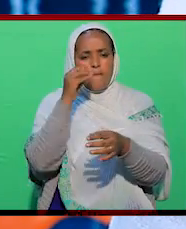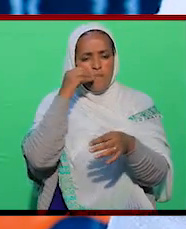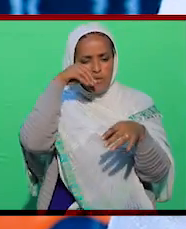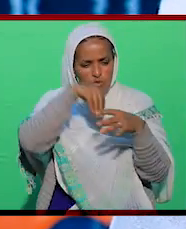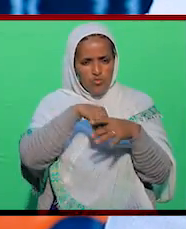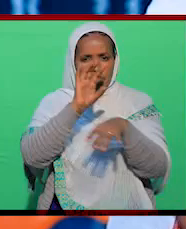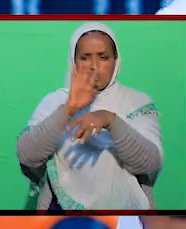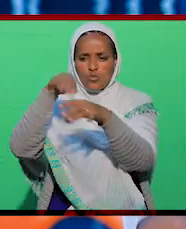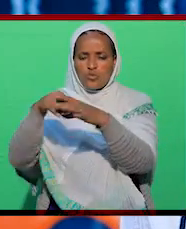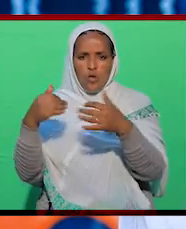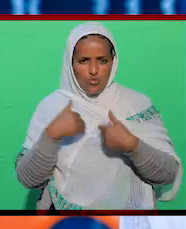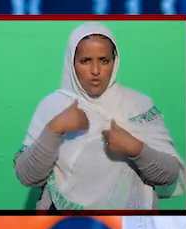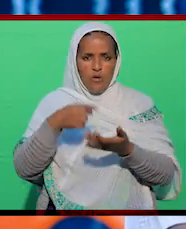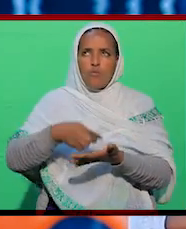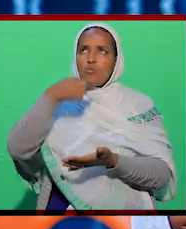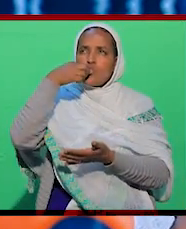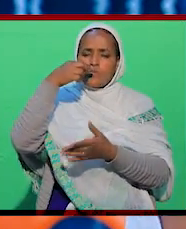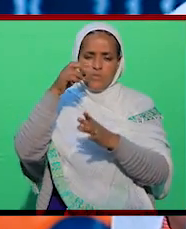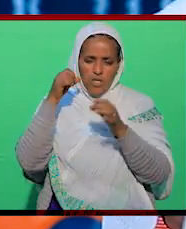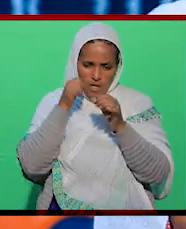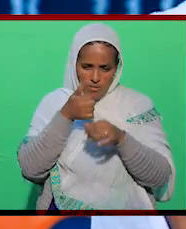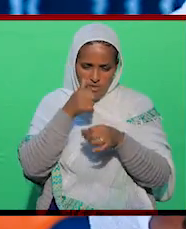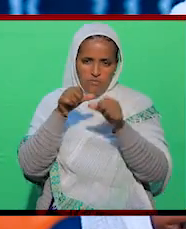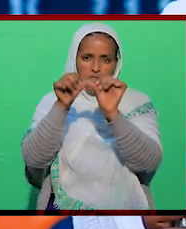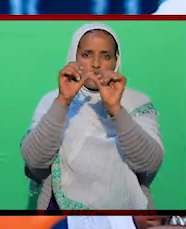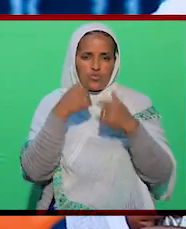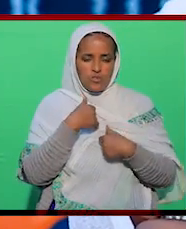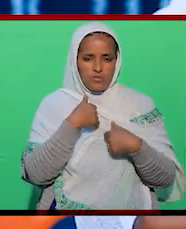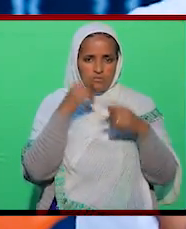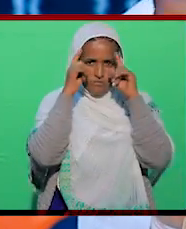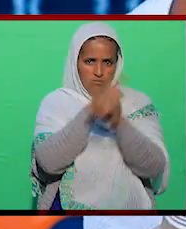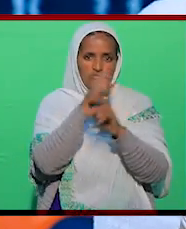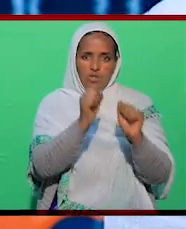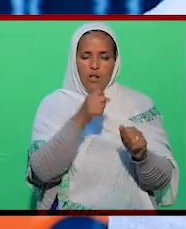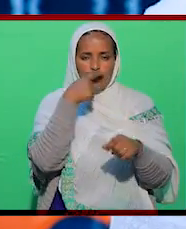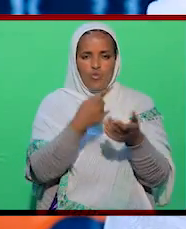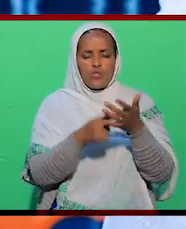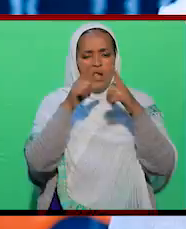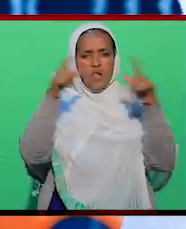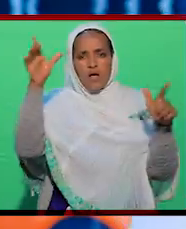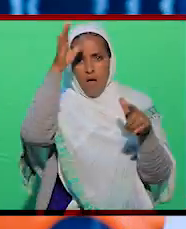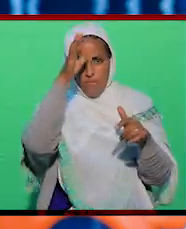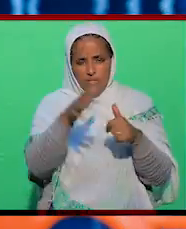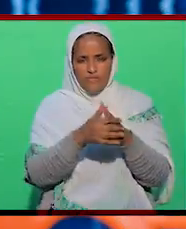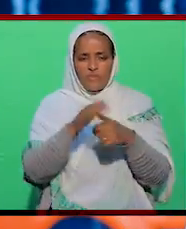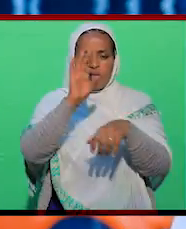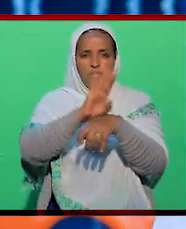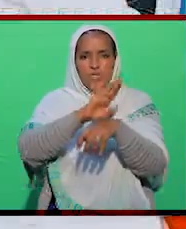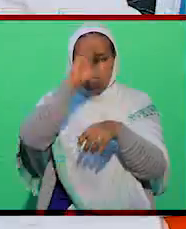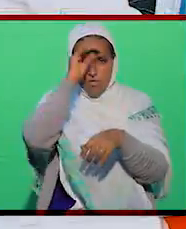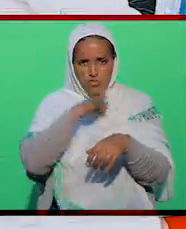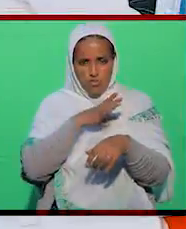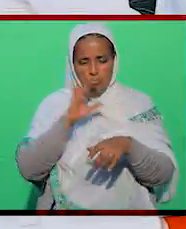ድረስ በቤቱ ያሉትን በስጋው ደግሞ የታተሙትን። እኔ አንድ ቦታ የተደረገ ልንገራቸው። ሰውየው ትልቅ አባት